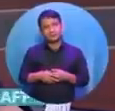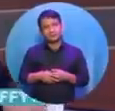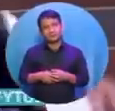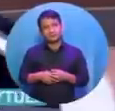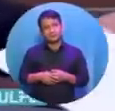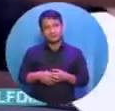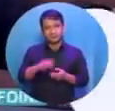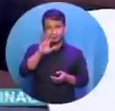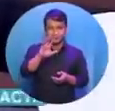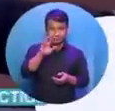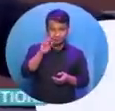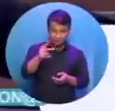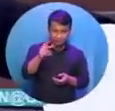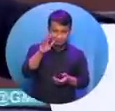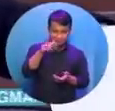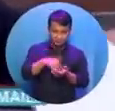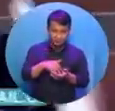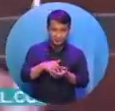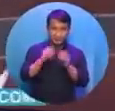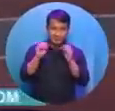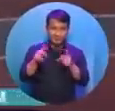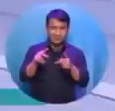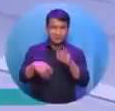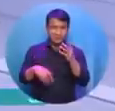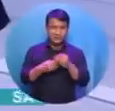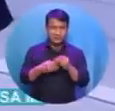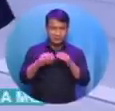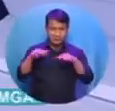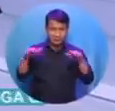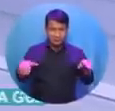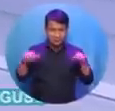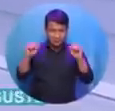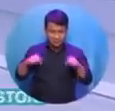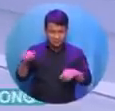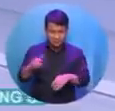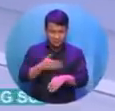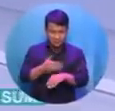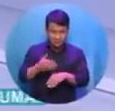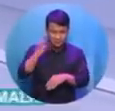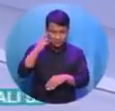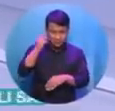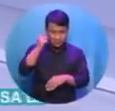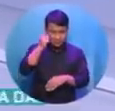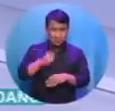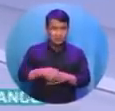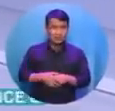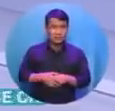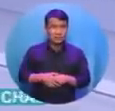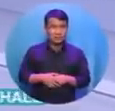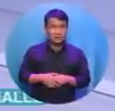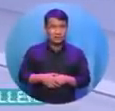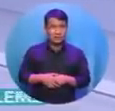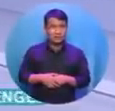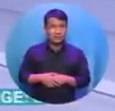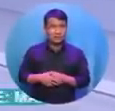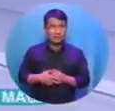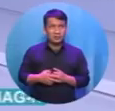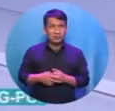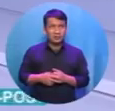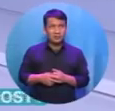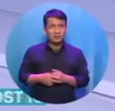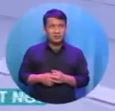Nananakit po kami! 5,000! Okay, may mga bata dyan. Kaya nyo bang kantayin yung Rapid Tulpo in Action? Opo, opo, sir,